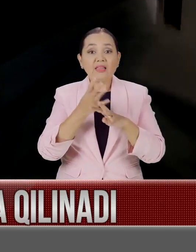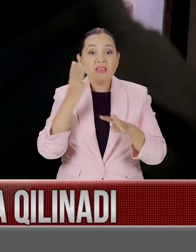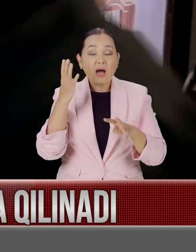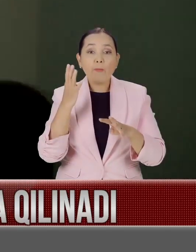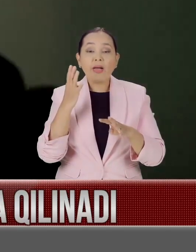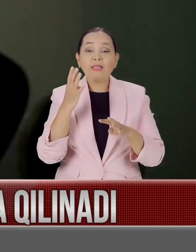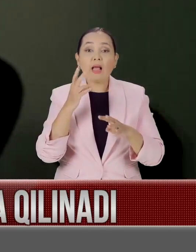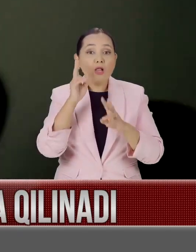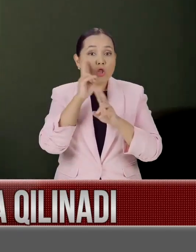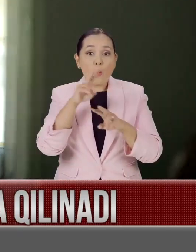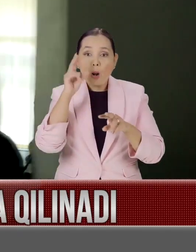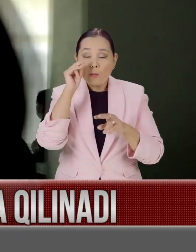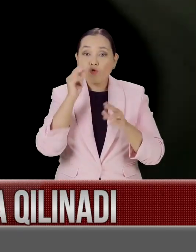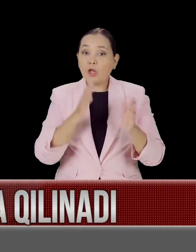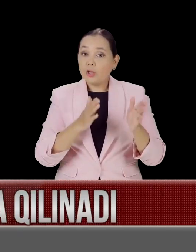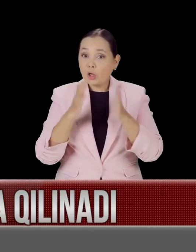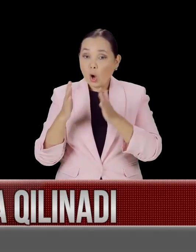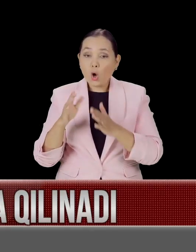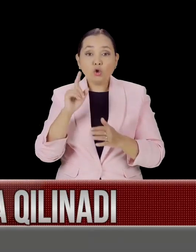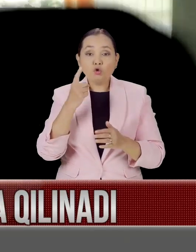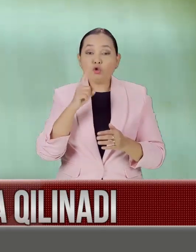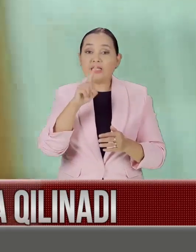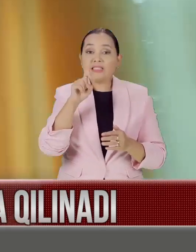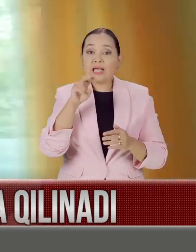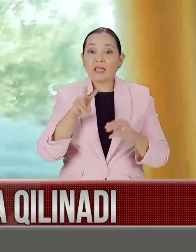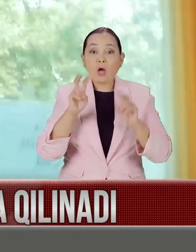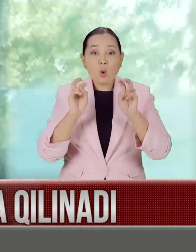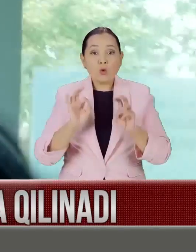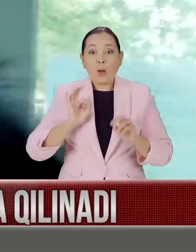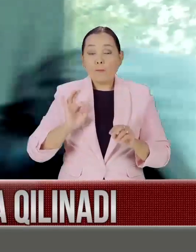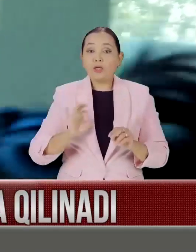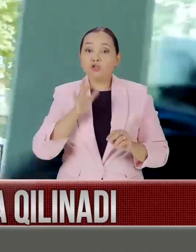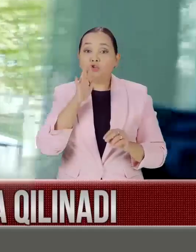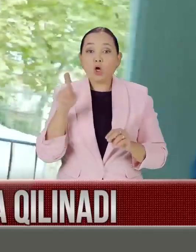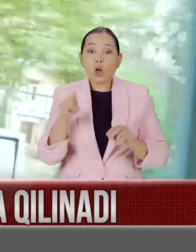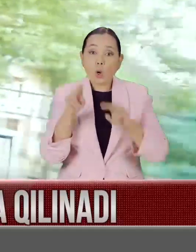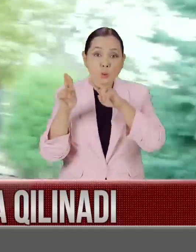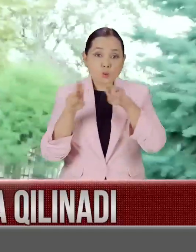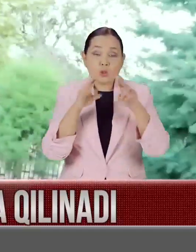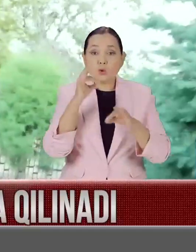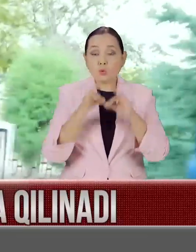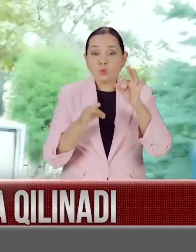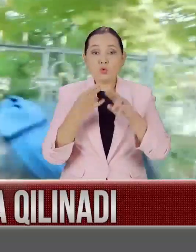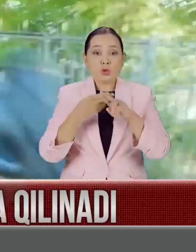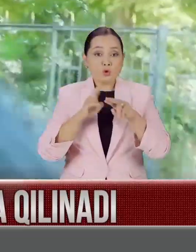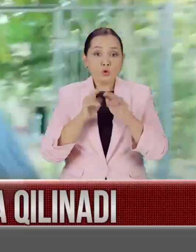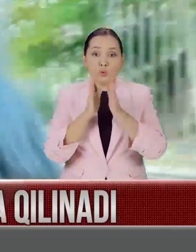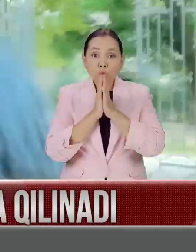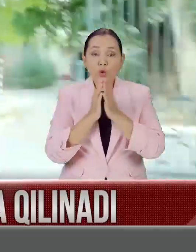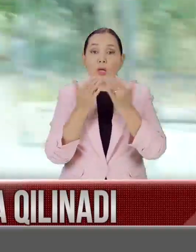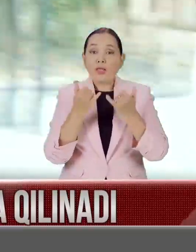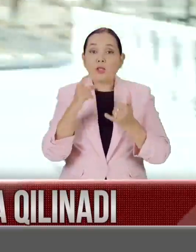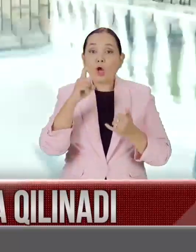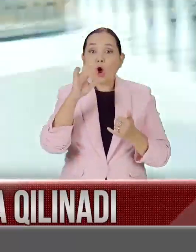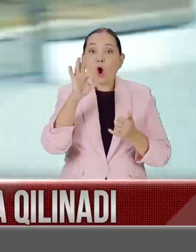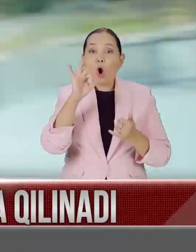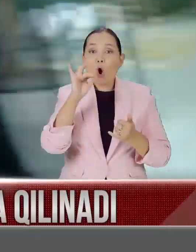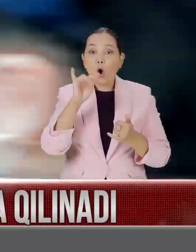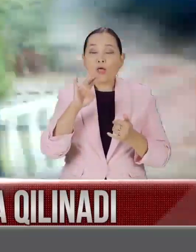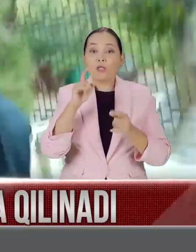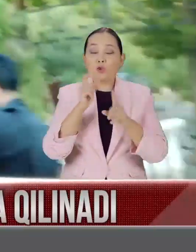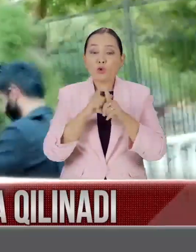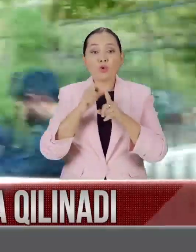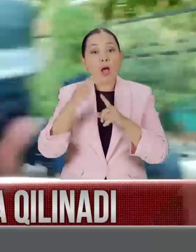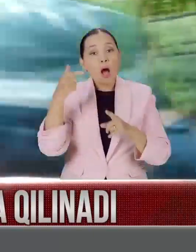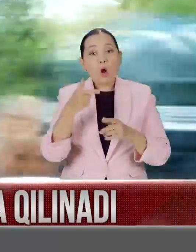o'tkazilgan. Navbatdagisi esa noma'lum muddatga qoldirildi. Chunki zalda o'tirgan prokuror jarayonni kuzatgan holda suddan shuni so'radi. Endi xoin so'zida